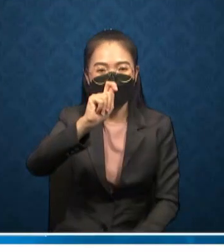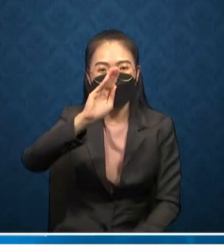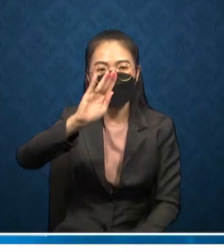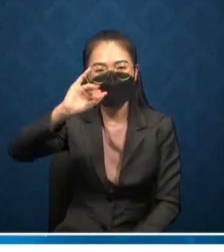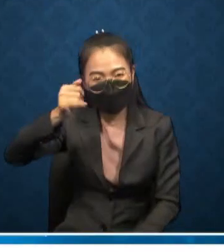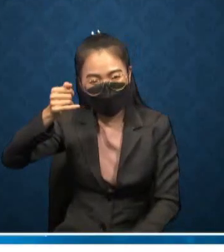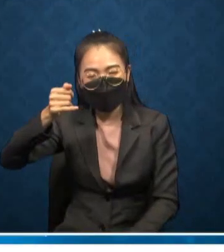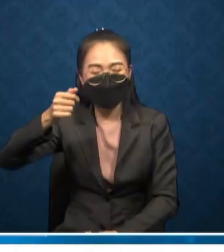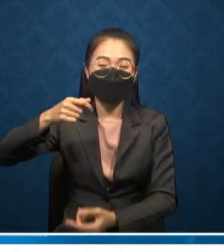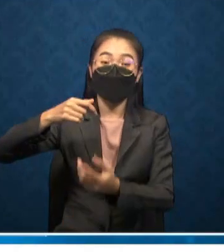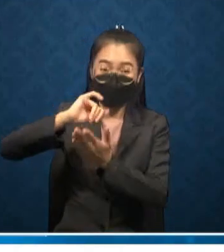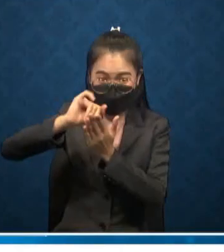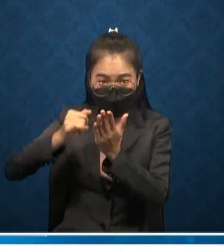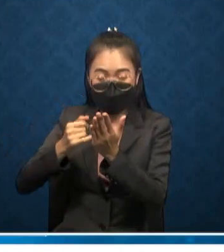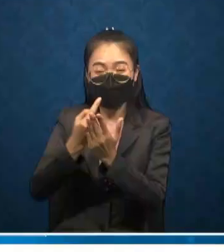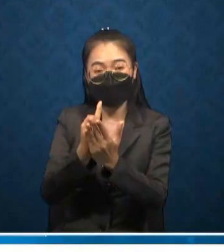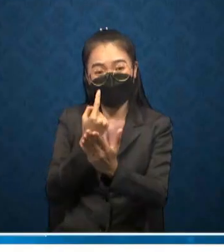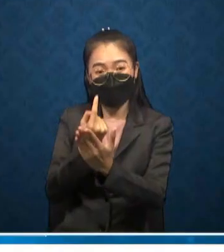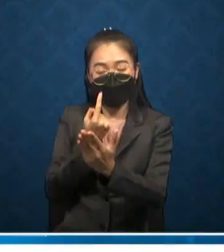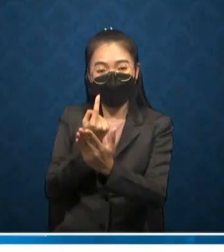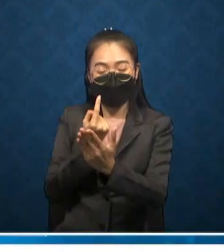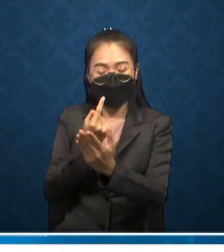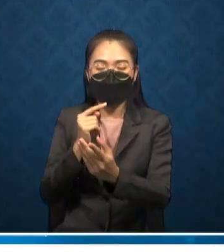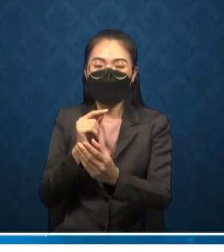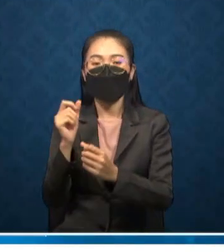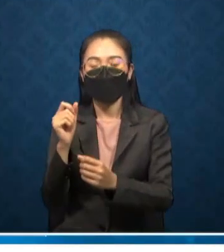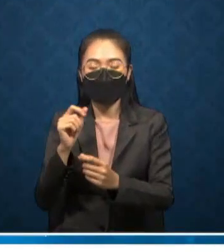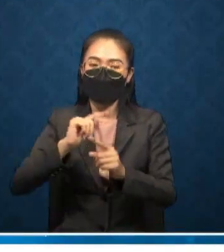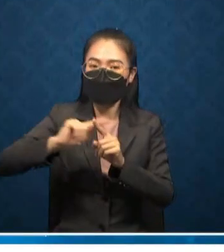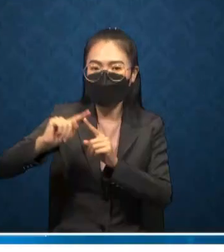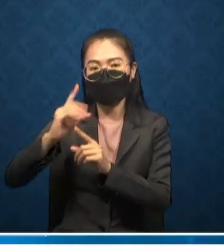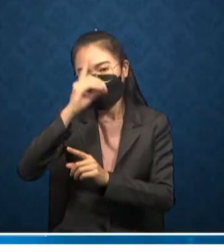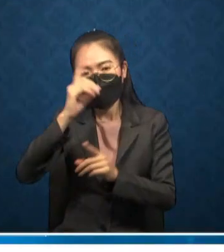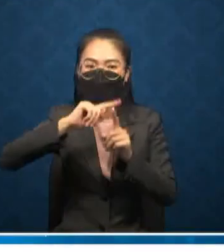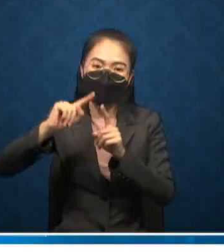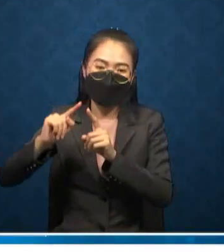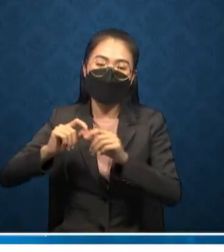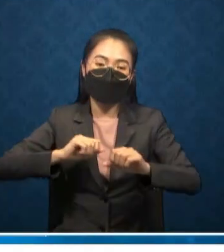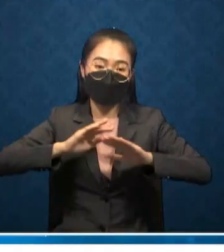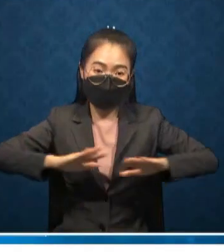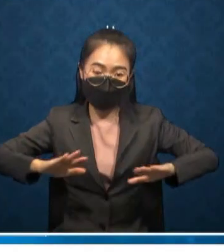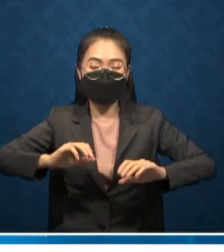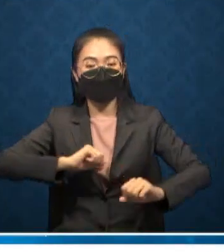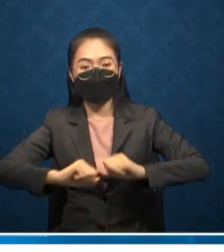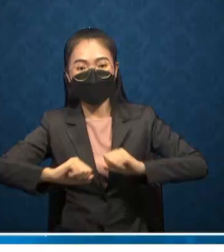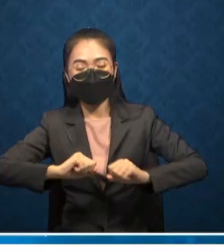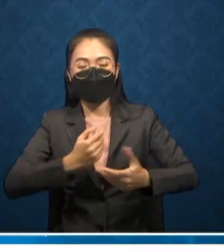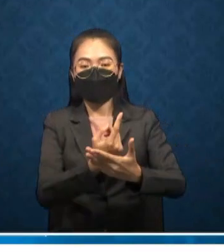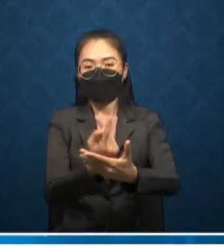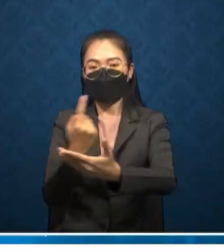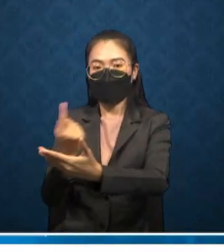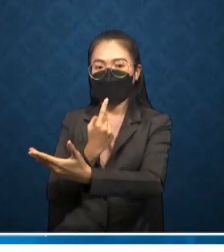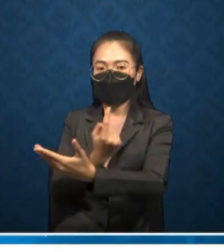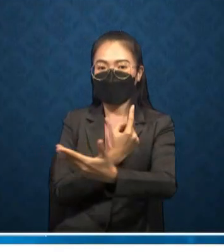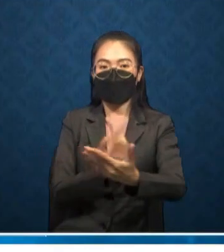จังหวัดผู้นำชุมชนศิลปินปราชญ์ชาวบ้านราคาแกนนำเด็กและเยาวชนและที่ที่ไม่